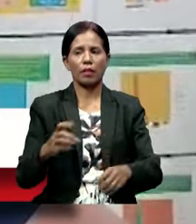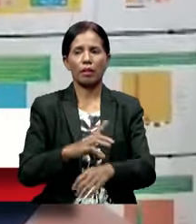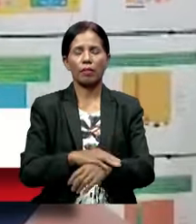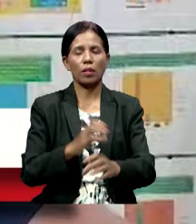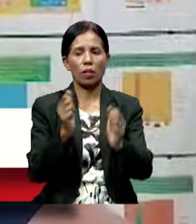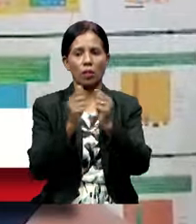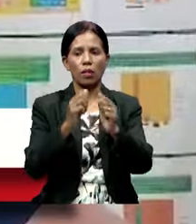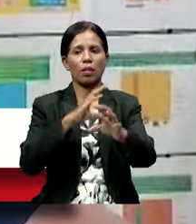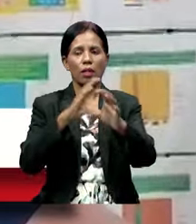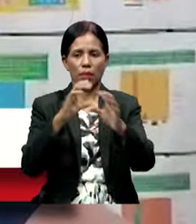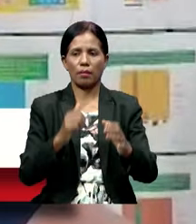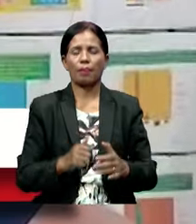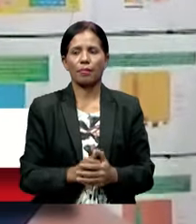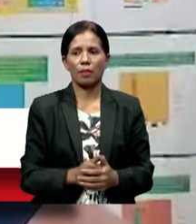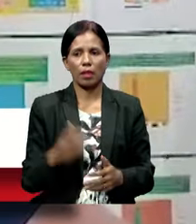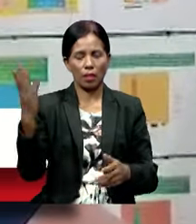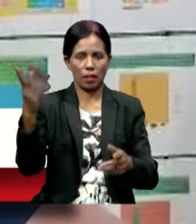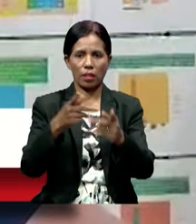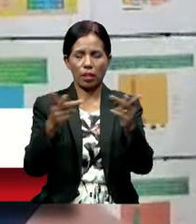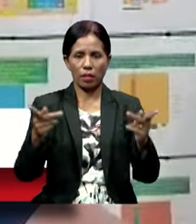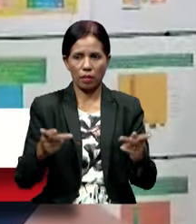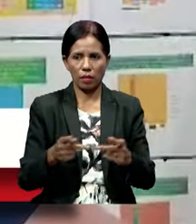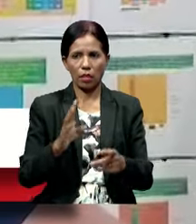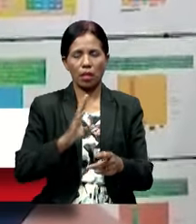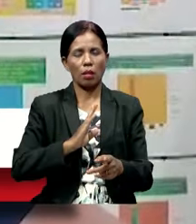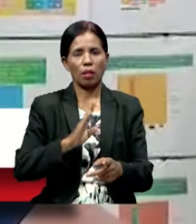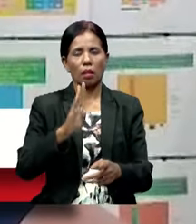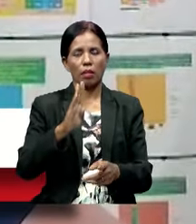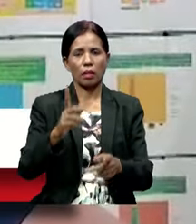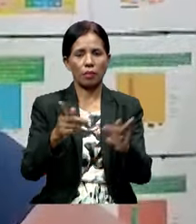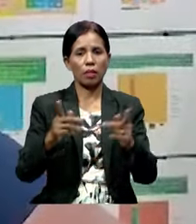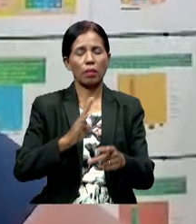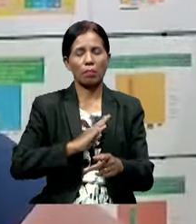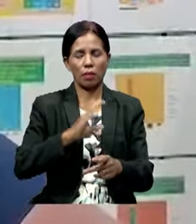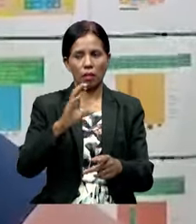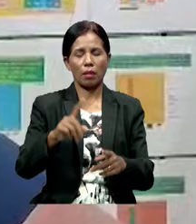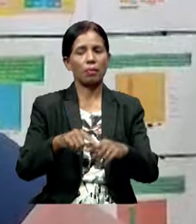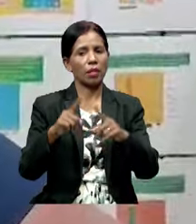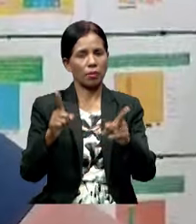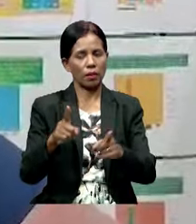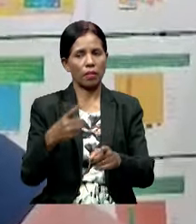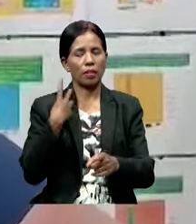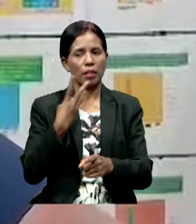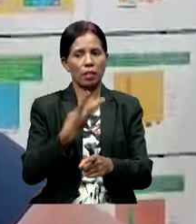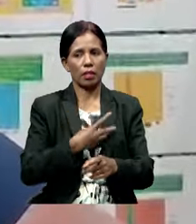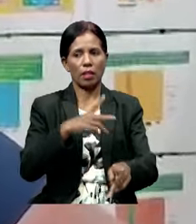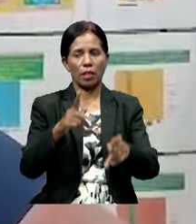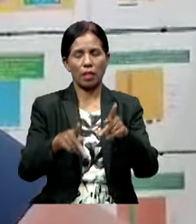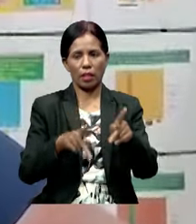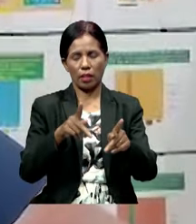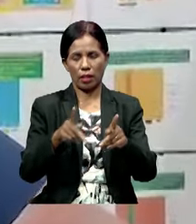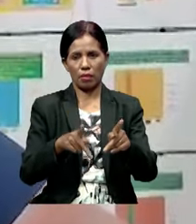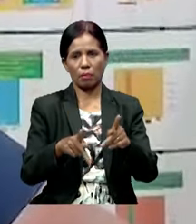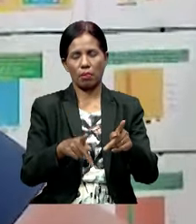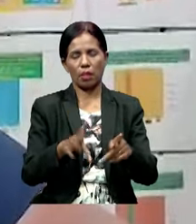kereta ya area bokoli ninian. Maybe itania paciente na hat